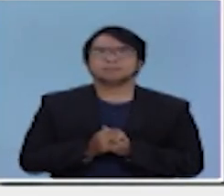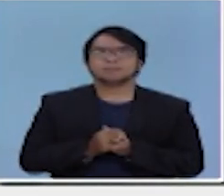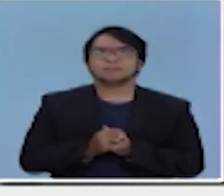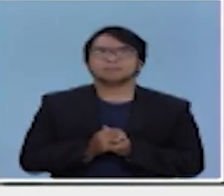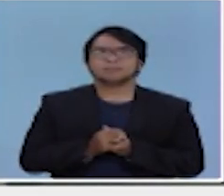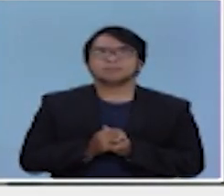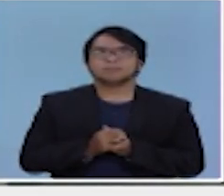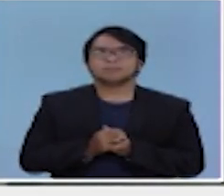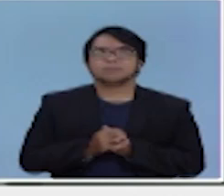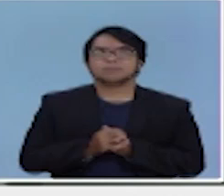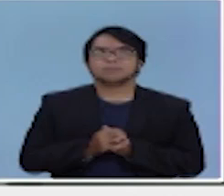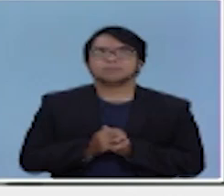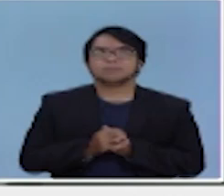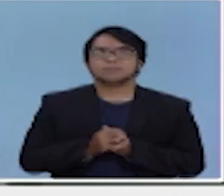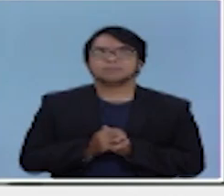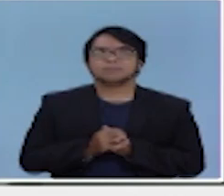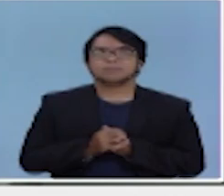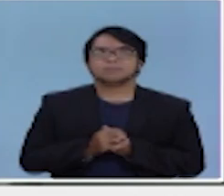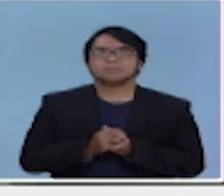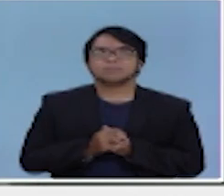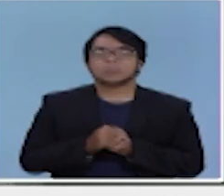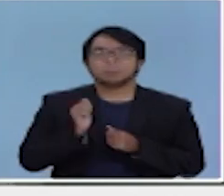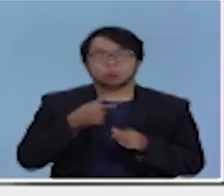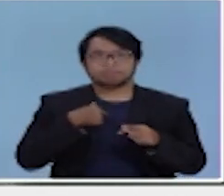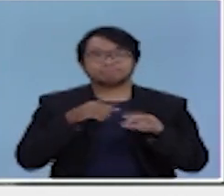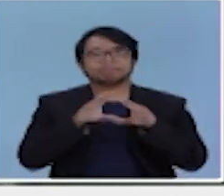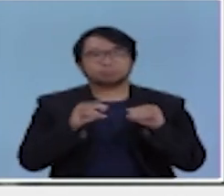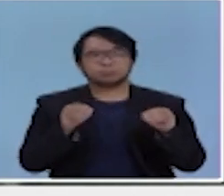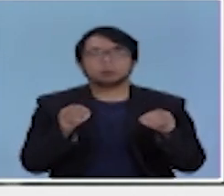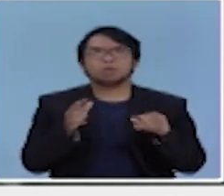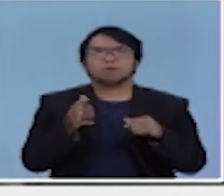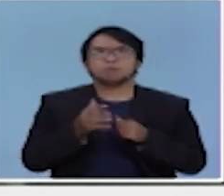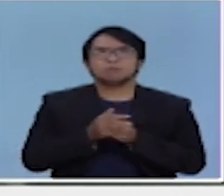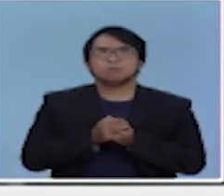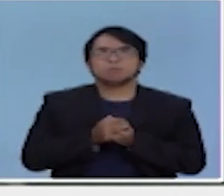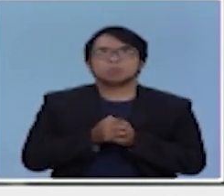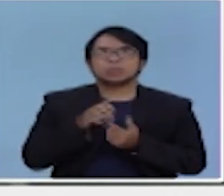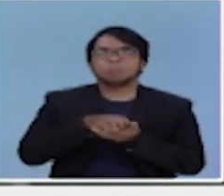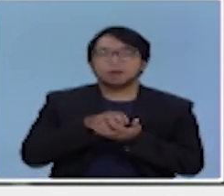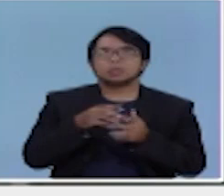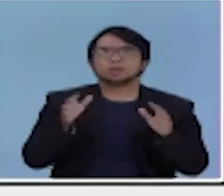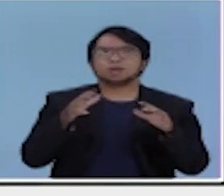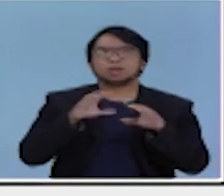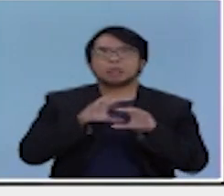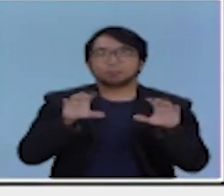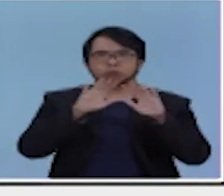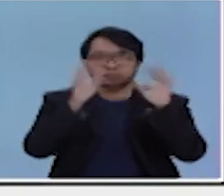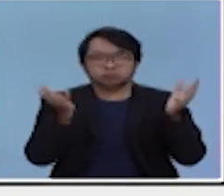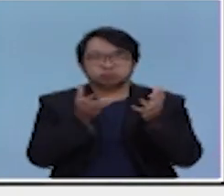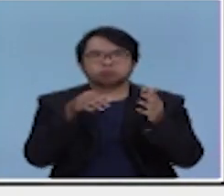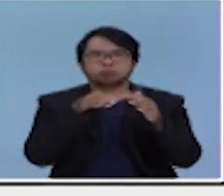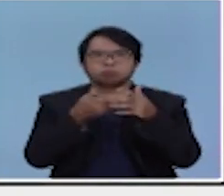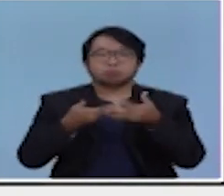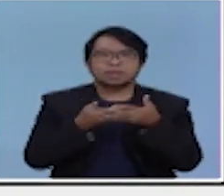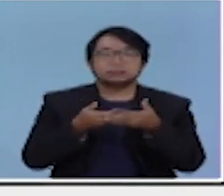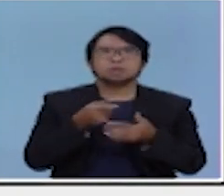banget itu bekerja di klinik bayi tabung karena Aa Kebetulan juga bunga kebetulan fiqh karena aku juga Aceh standby gabung juga